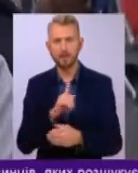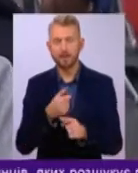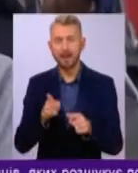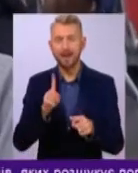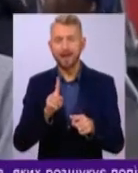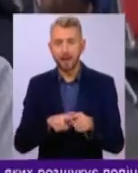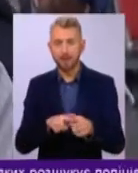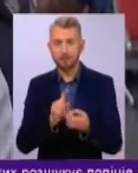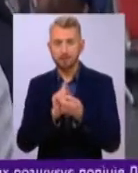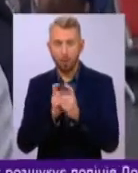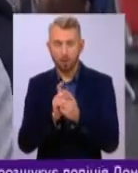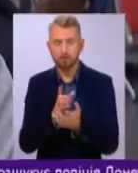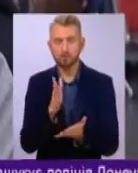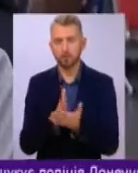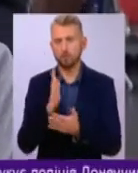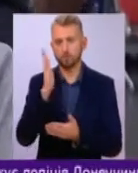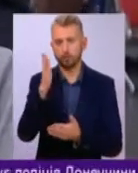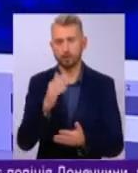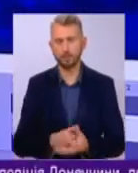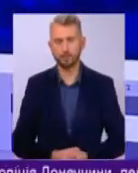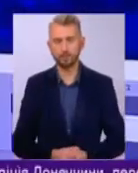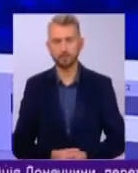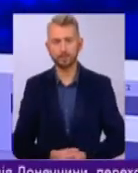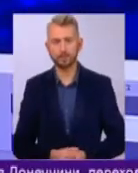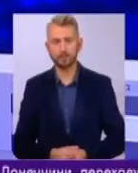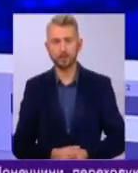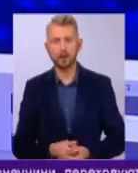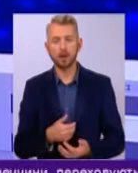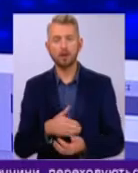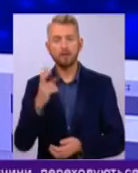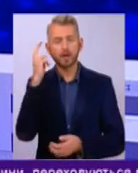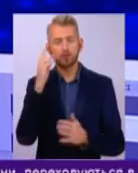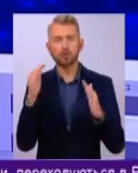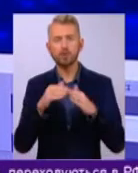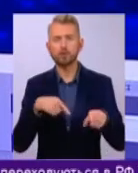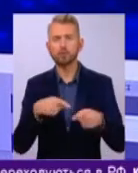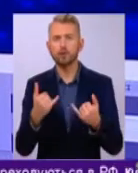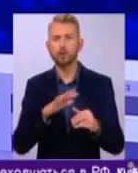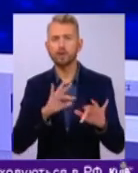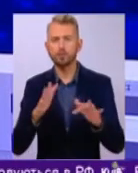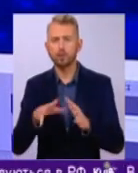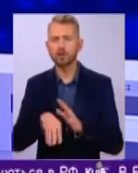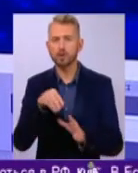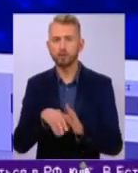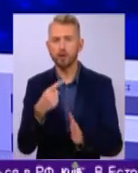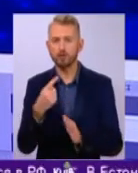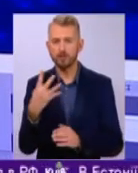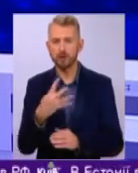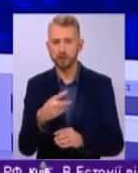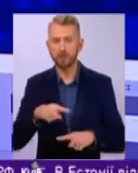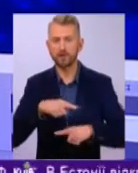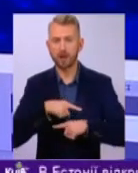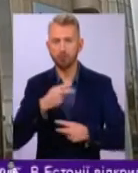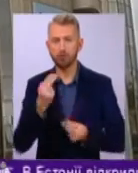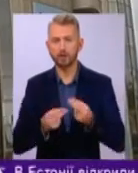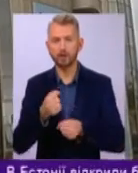и будущее. У столичному будинку футболу сьогодні відбулося жеребкування 1/4 фіналу